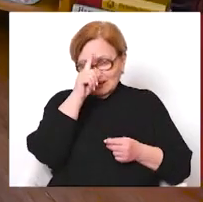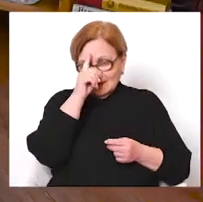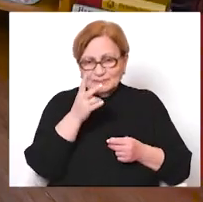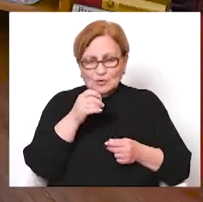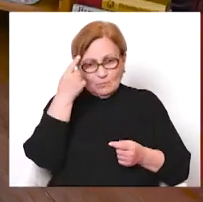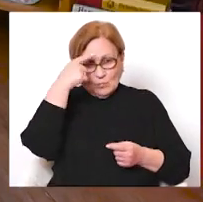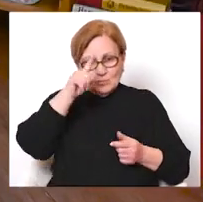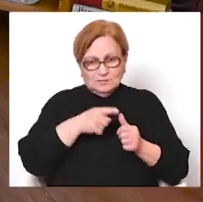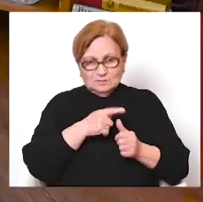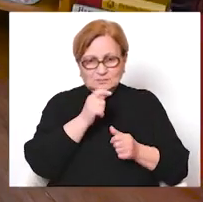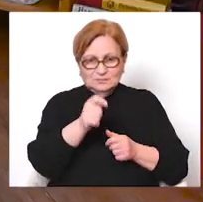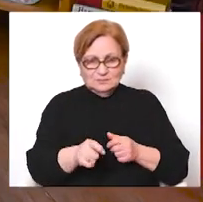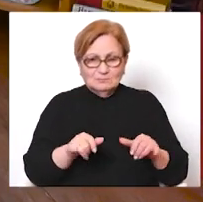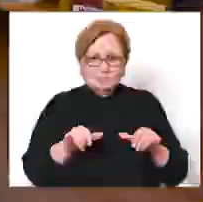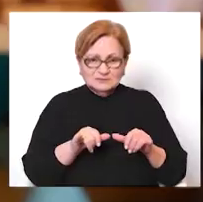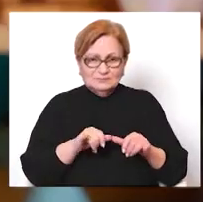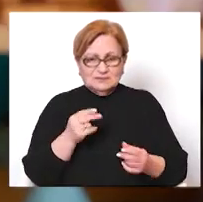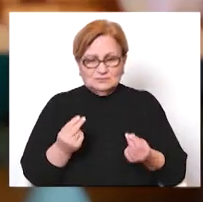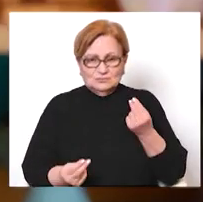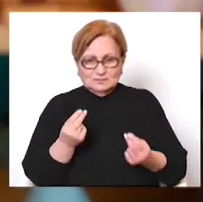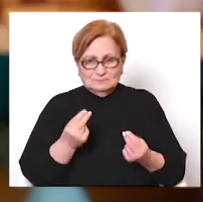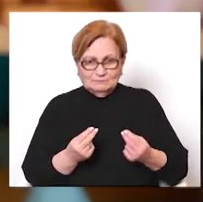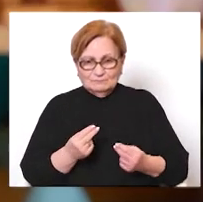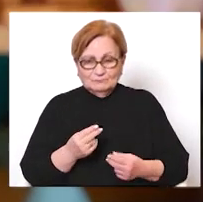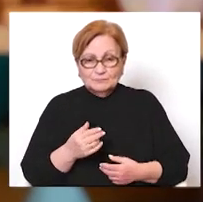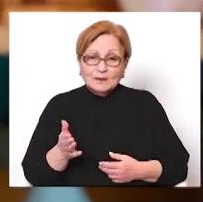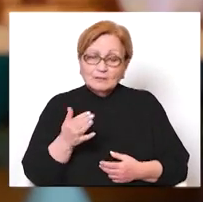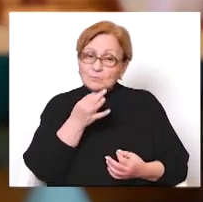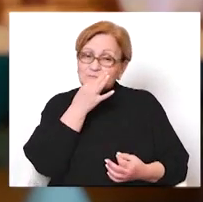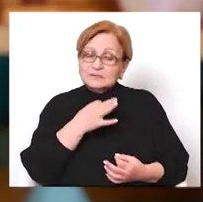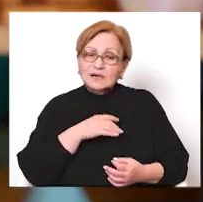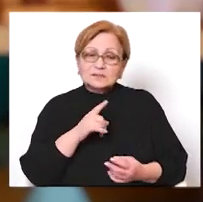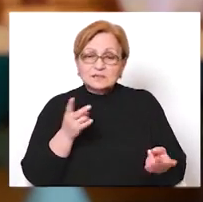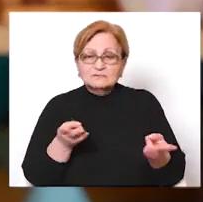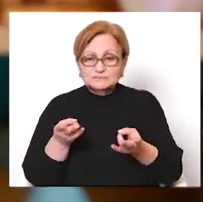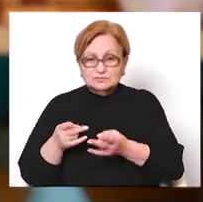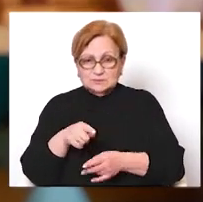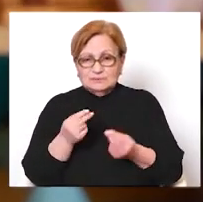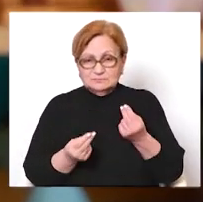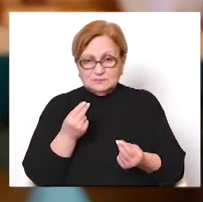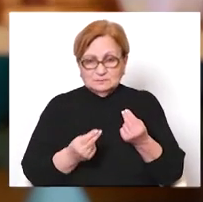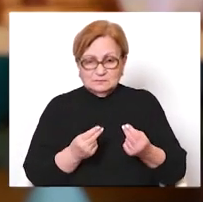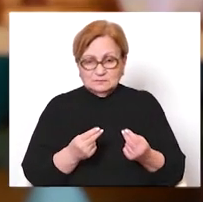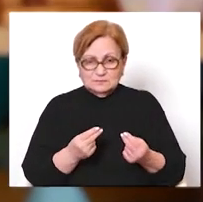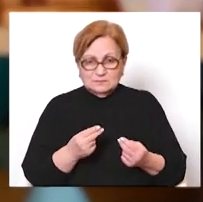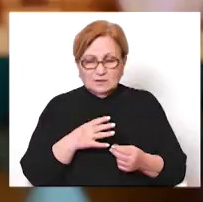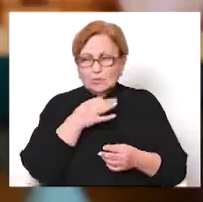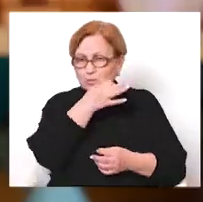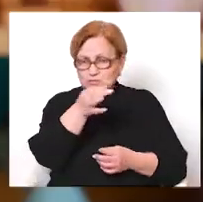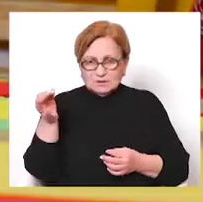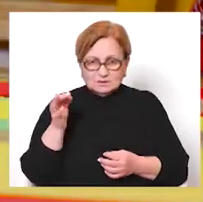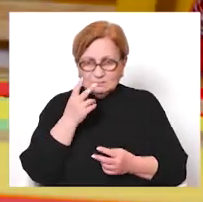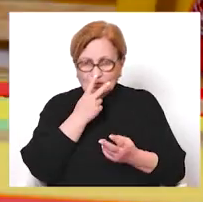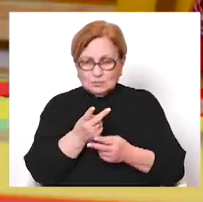სახელი. სამაგი და მაინკრაფტი. სამაგი და მაინკრაფტი. და მოდი ახლა რა გვჭირდება ამ თამაშისთვის, რომ ვუთხრათ